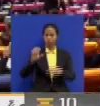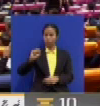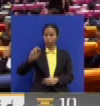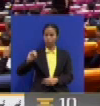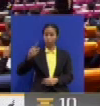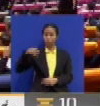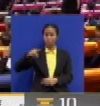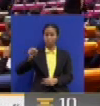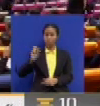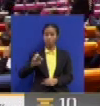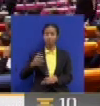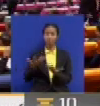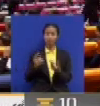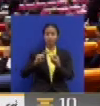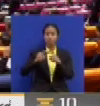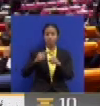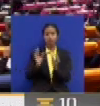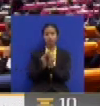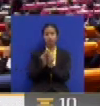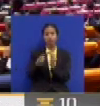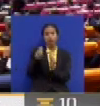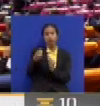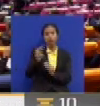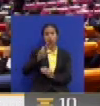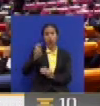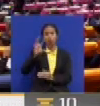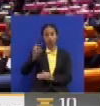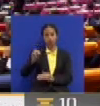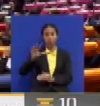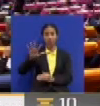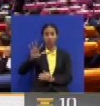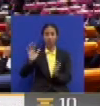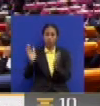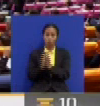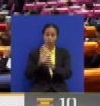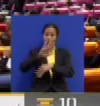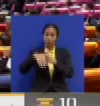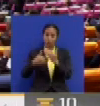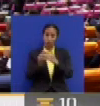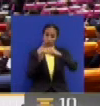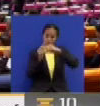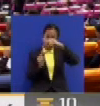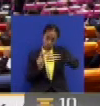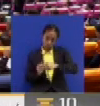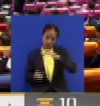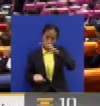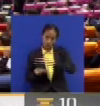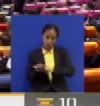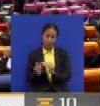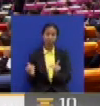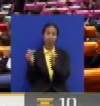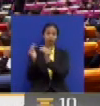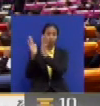ให้เนี่ยคือก็อาจจะไม่ได้ไปถึงฝั่งฝันตั้งแต่ณจุดนี้เลยไง เขาจะลืมว่าถ้าสวจะมาไม่มาไม่รู้แต่ว่า